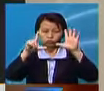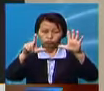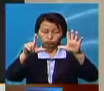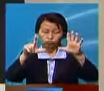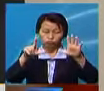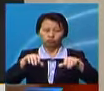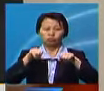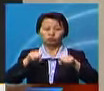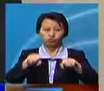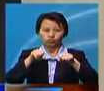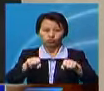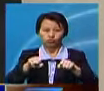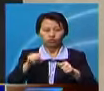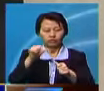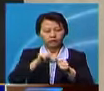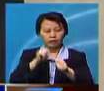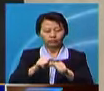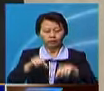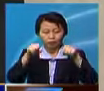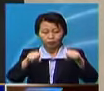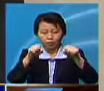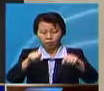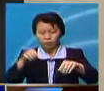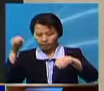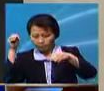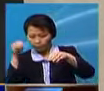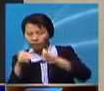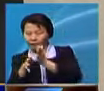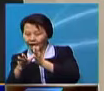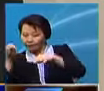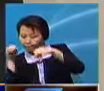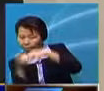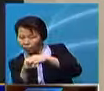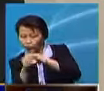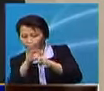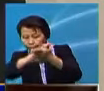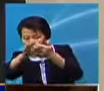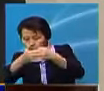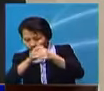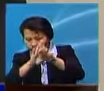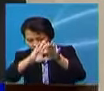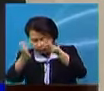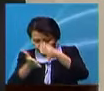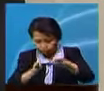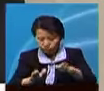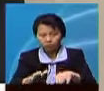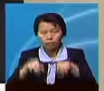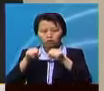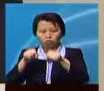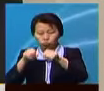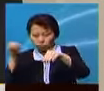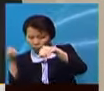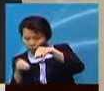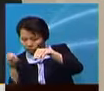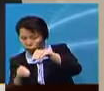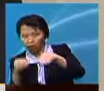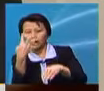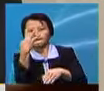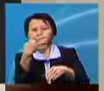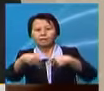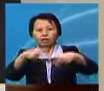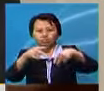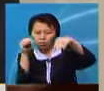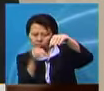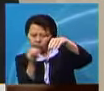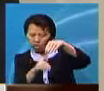ni. Setiap replika ni dia masukkan simen. Dan setiap replika ni juga ada 4 bungkusan